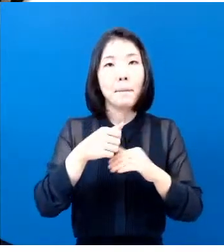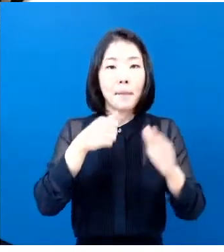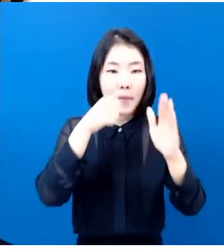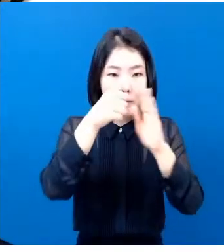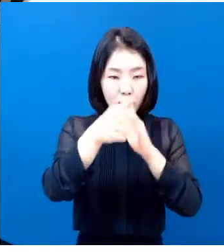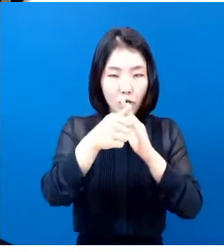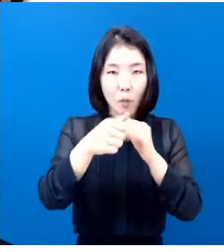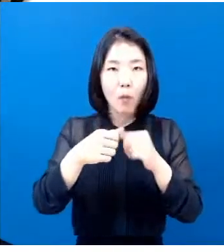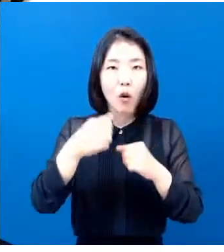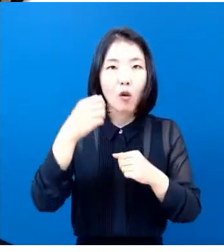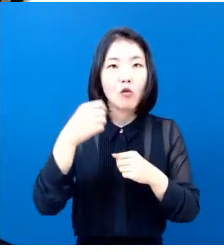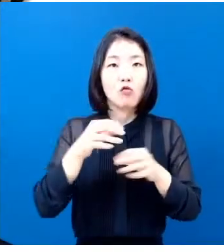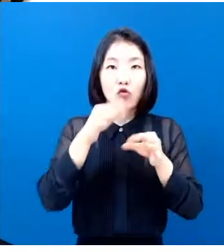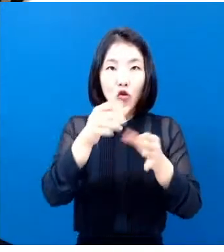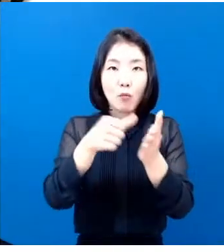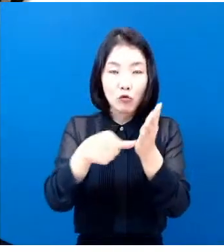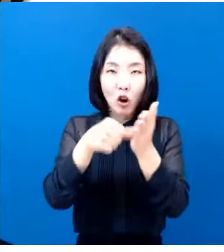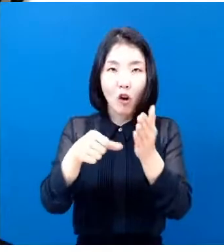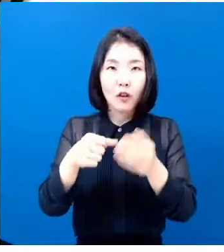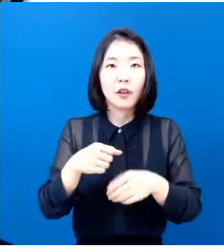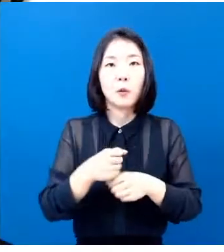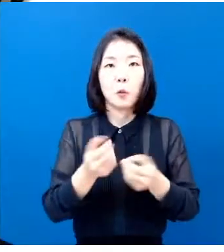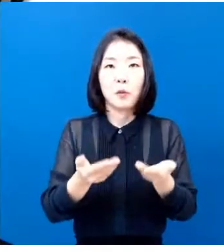전달 을 실시하기도 하였습니다